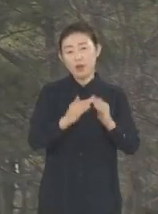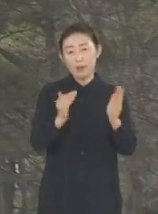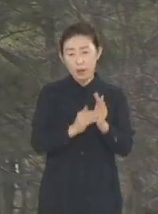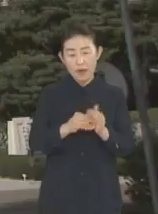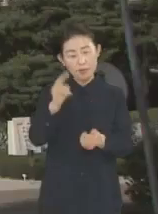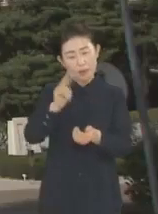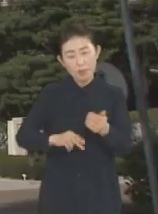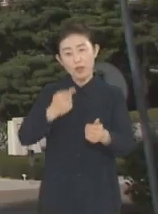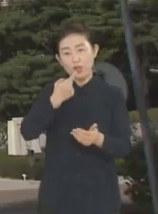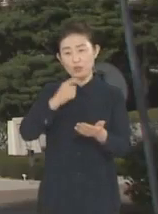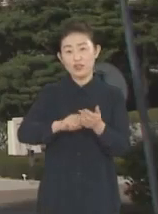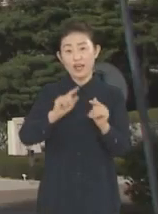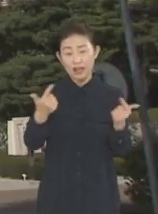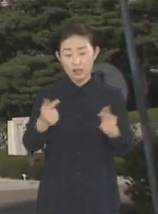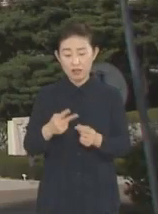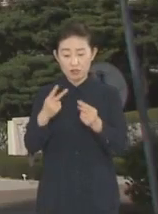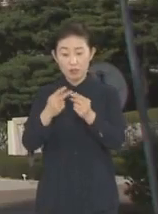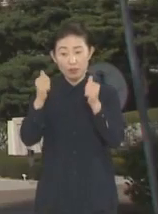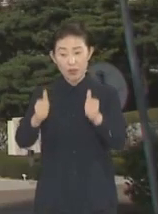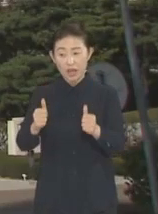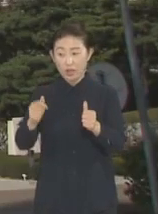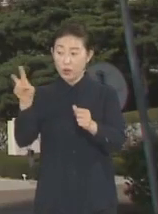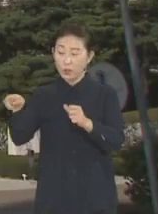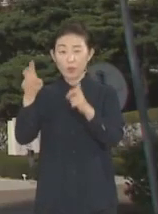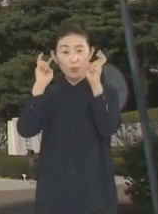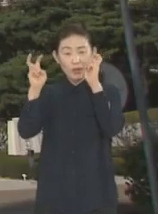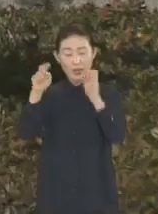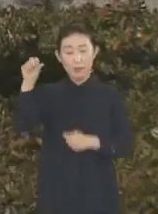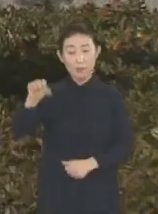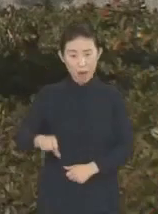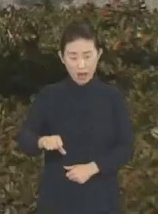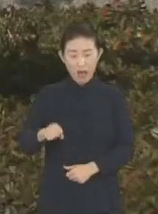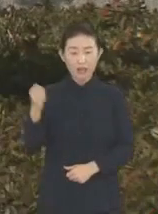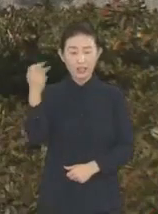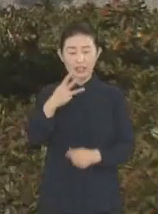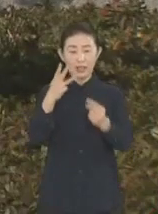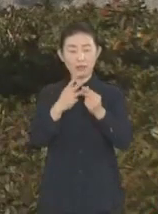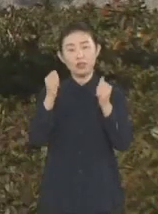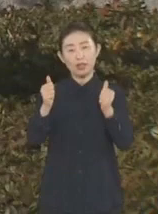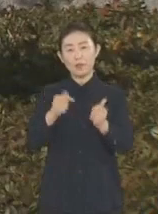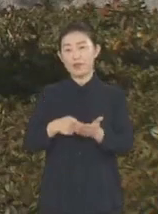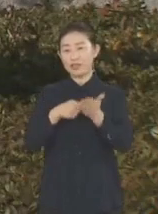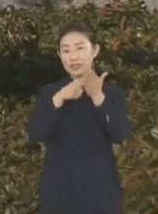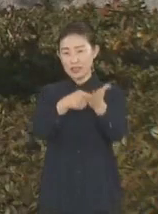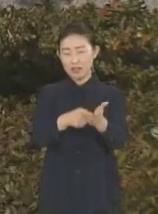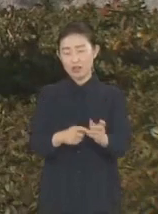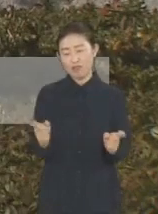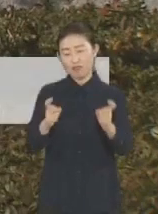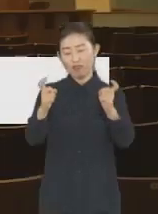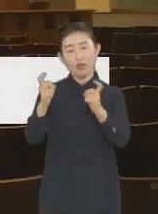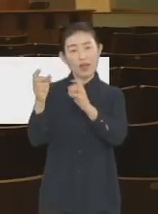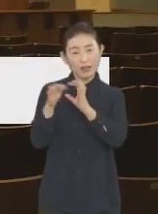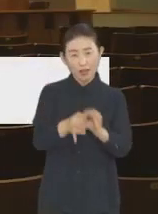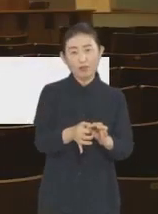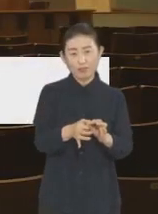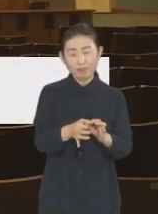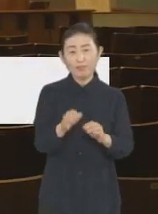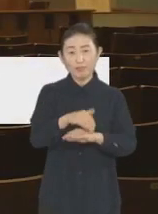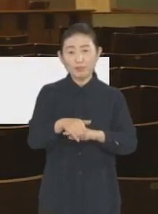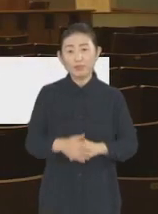상황입니다. 항소심에서 패소한 부동산 개발업체가 대법원에 상고해 여전히 소송의 불씨가 남아있는